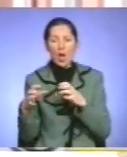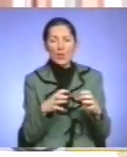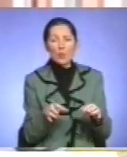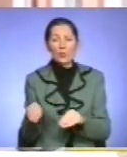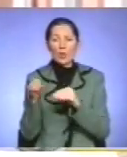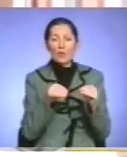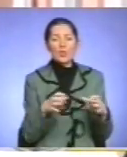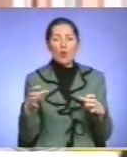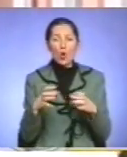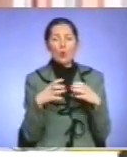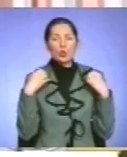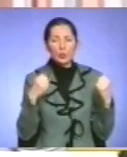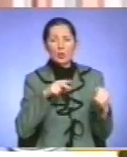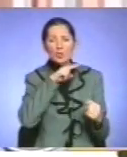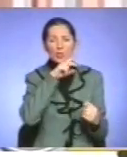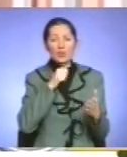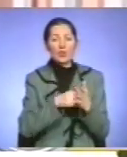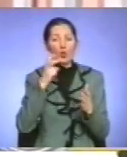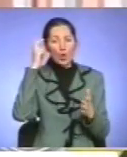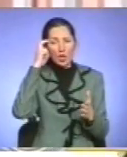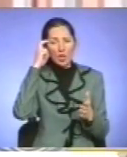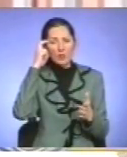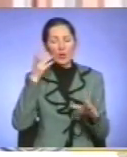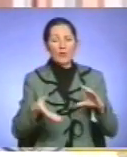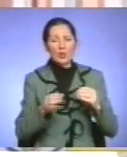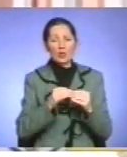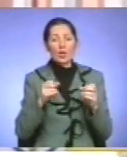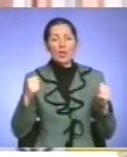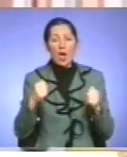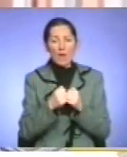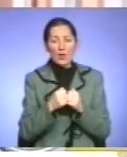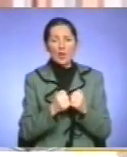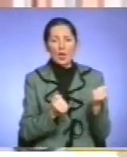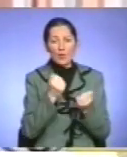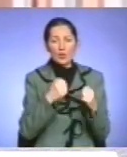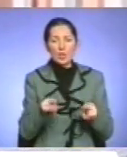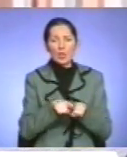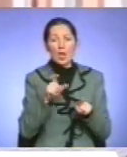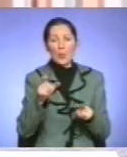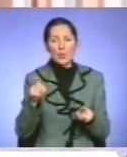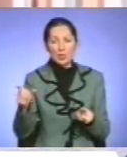Чернівців до Києва. Внаслідок дорожньо-транспортної пригоди водій та пасажири автомобіля